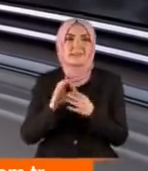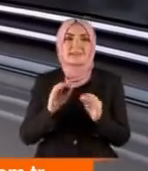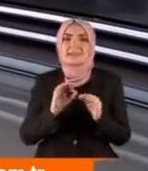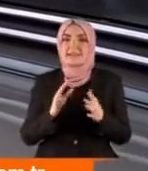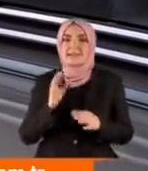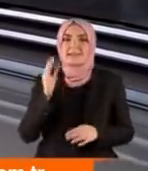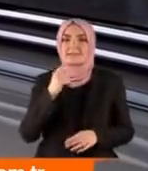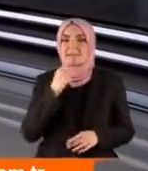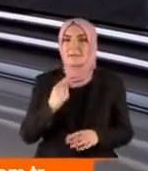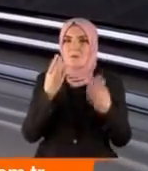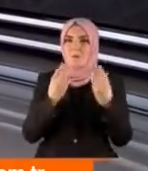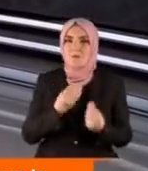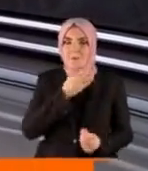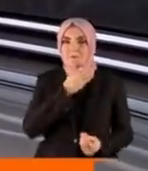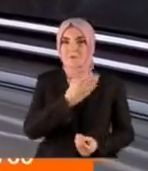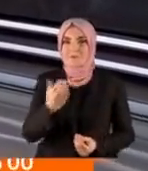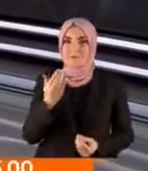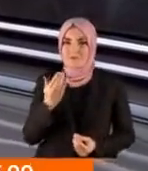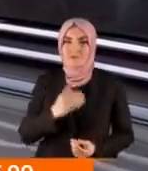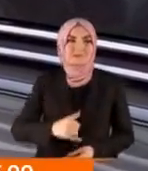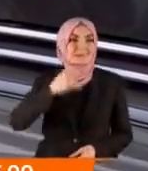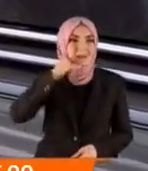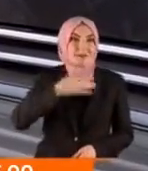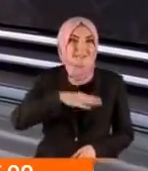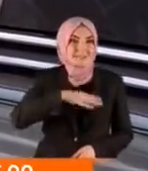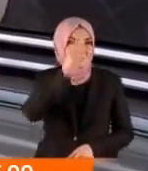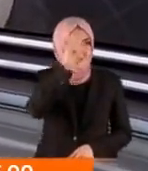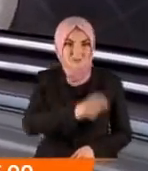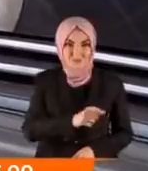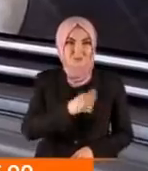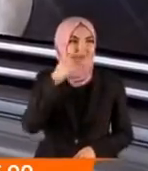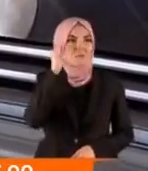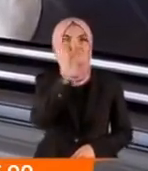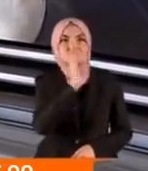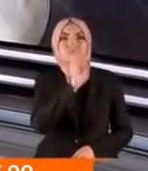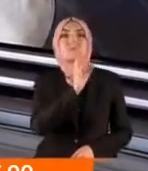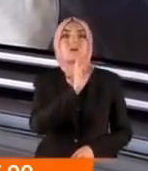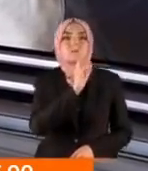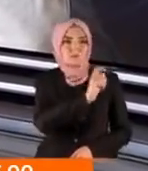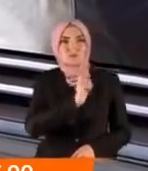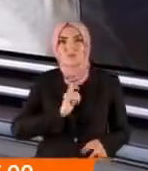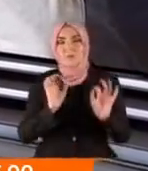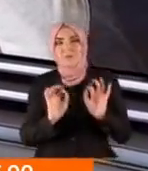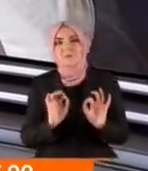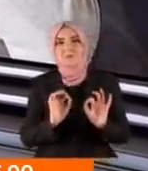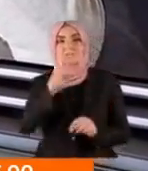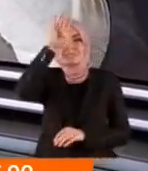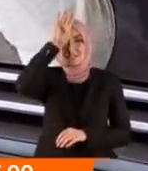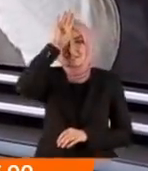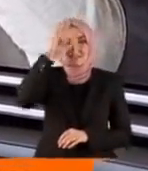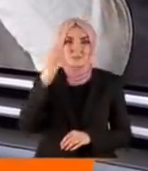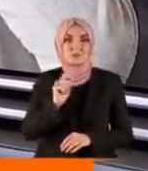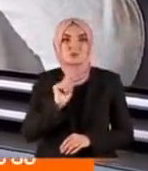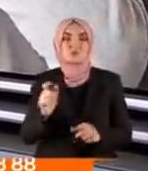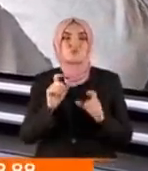Ulaşmak istediğimiz kişinin telefonu çekmediğinde aldığımız cevap bu. İşte İstanbul Sultan Gazi Yunus Emre Mahallesi'nde yaşayan bir yakınınıza